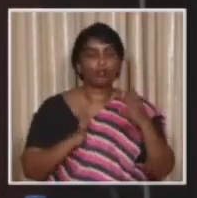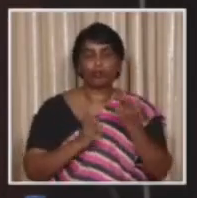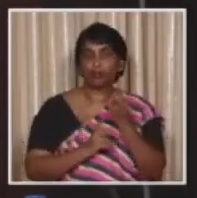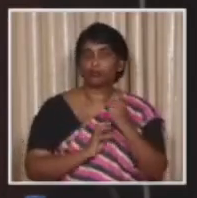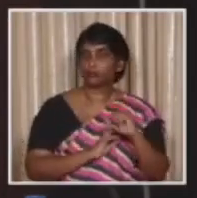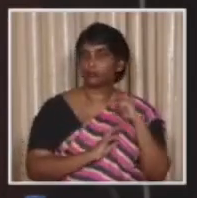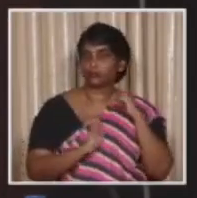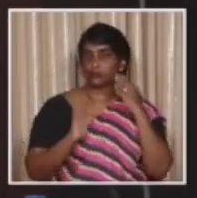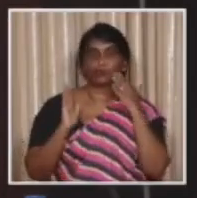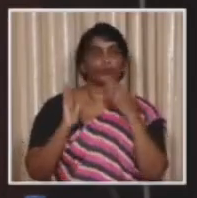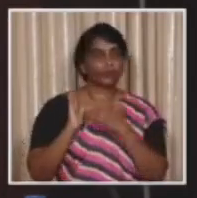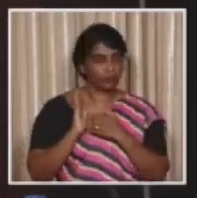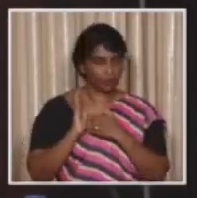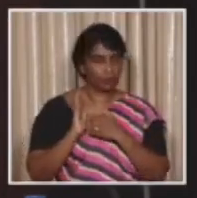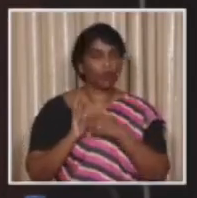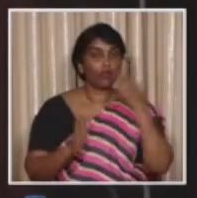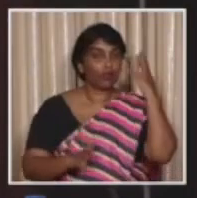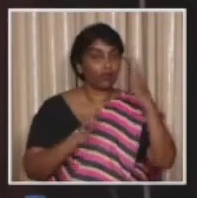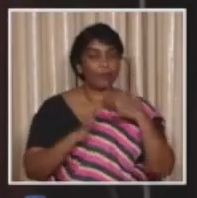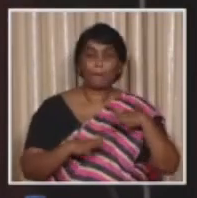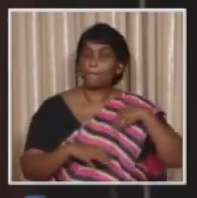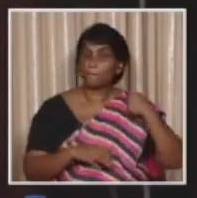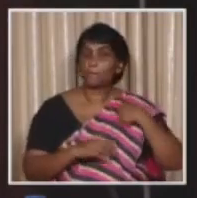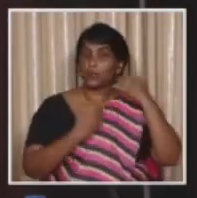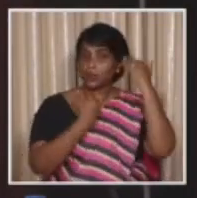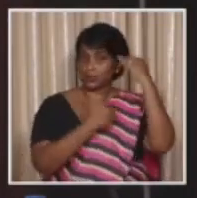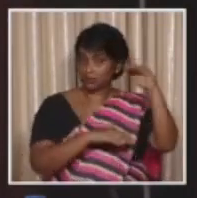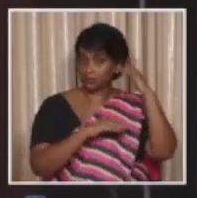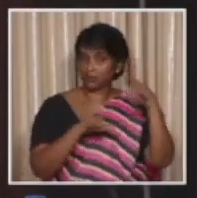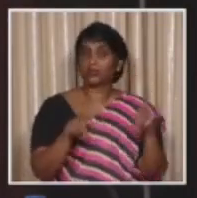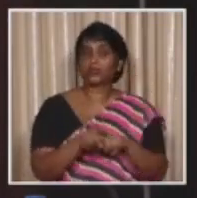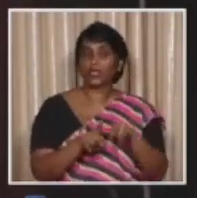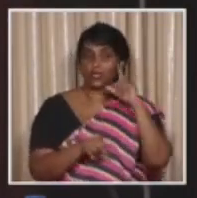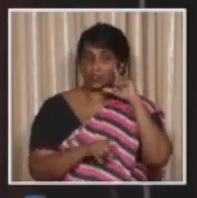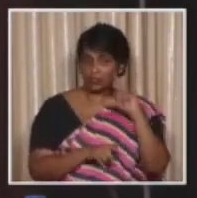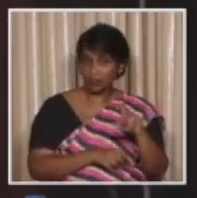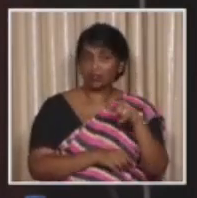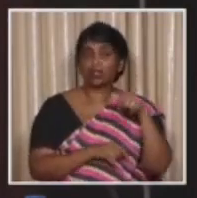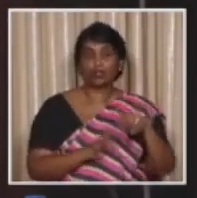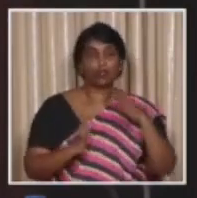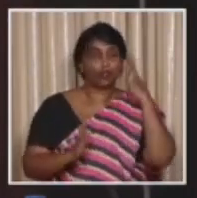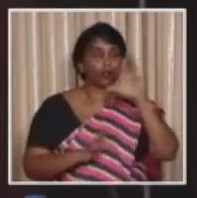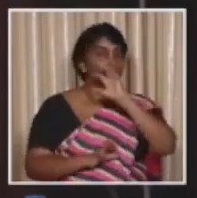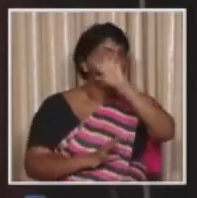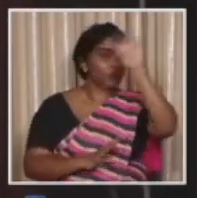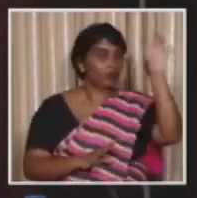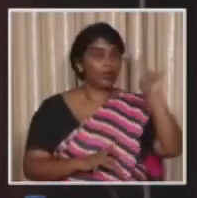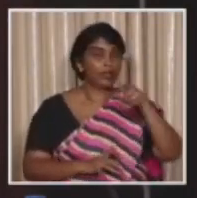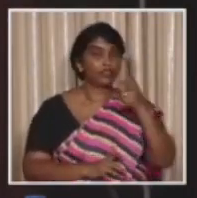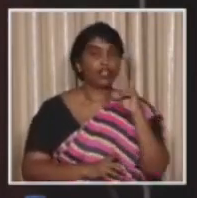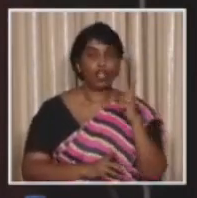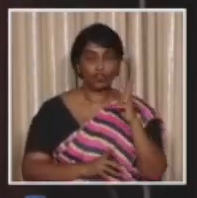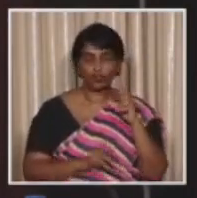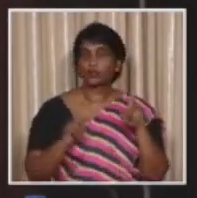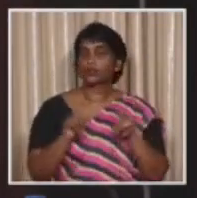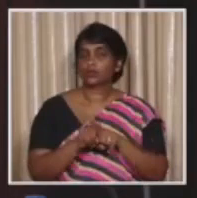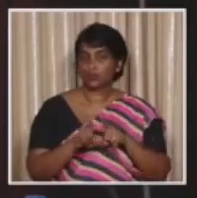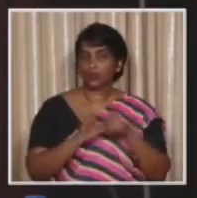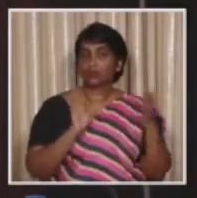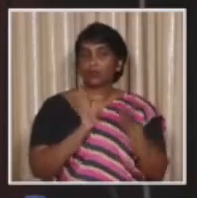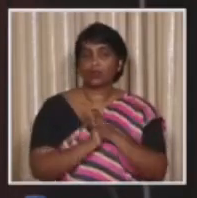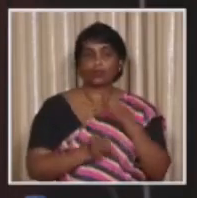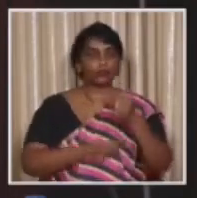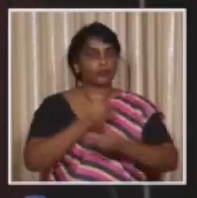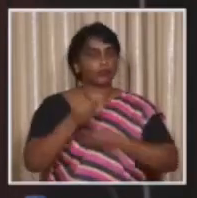ආර්ථික සංකල්පයක් බවට පත් වෙලා ලෝකයේ ප්‍රධානම අපනයන කරුවා බවට පත් වෙච්ච චීනය අද ලෝකයේ රටවල් 180කට ආසන්න ප්‍රමාණයක් එක්ක